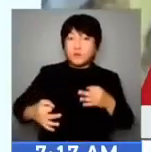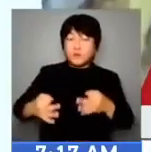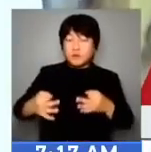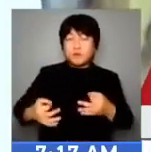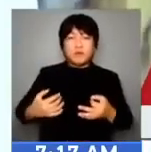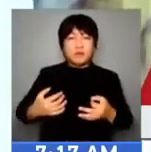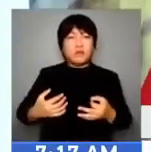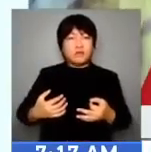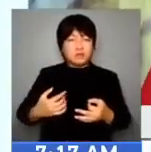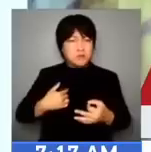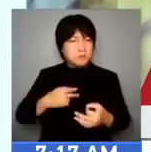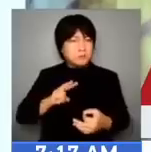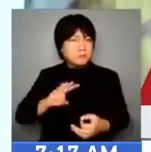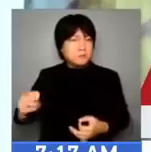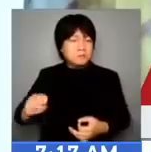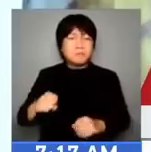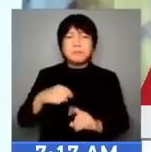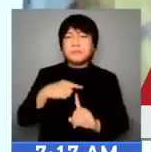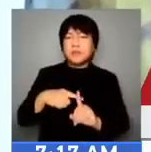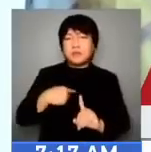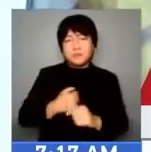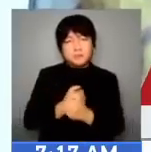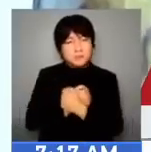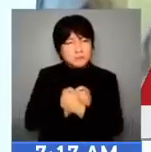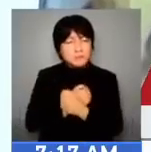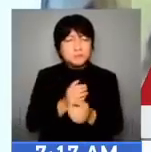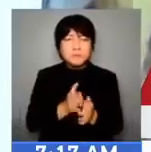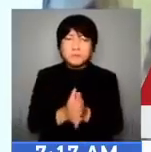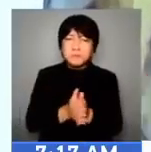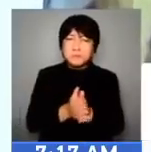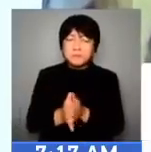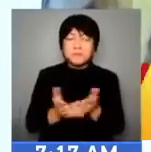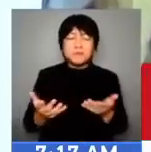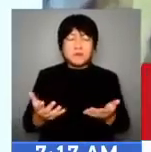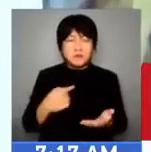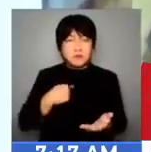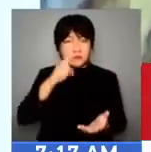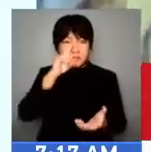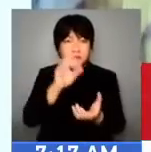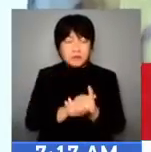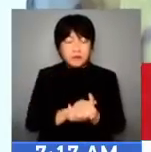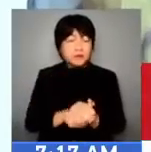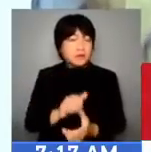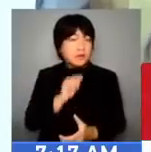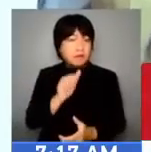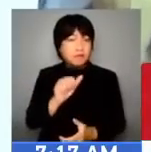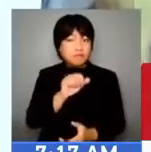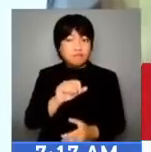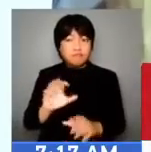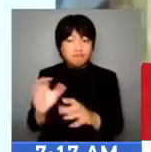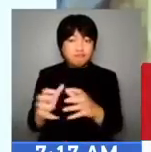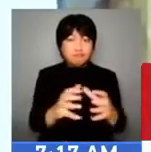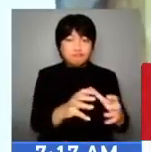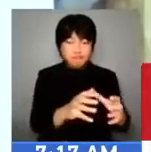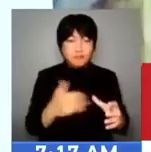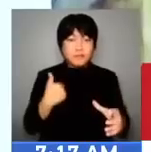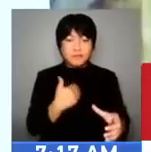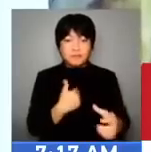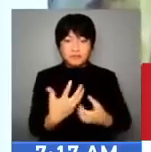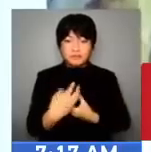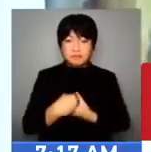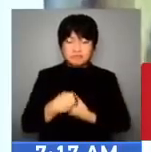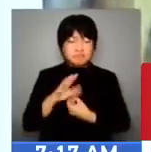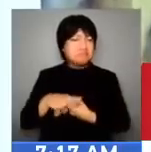Kasi I believe na kahit hindi members ng squad ko, everyone should be given a chance to shine.